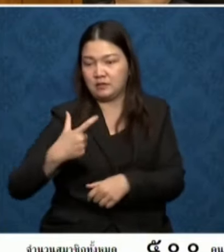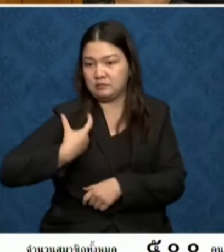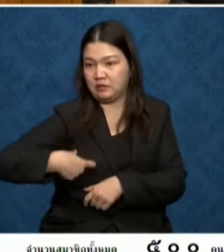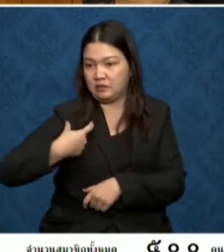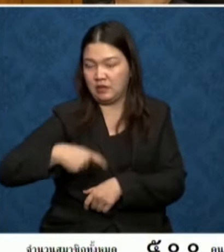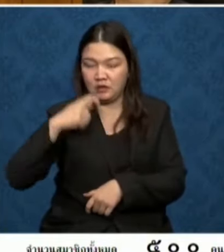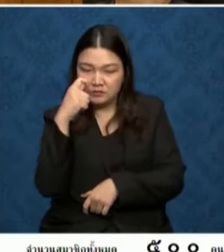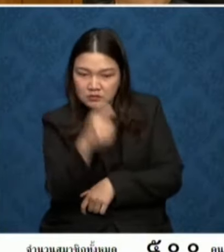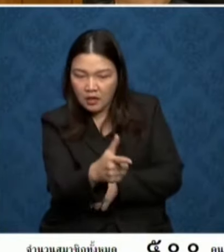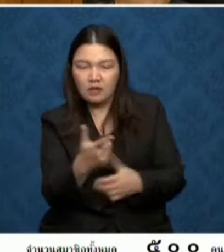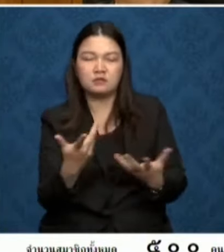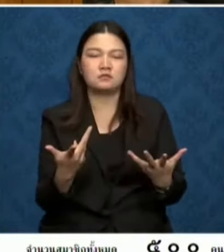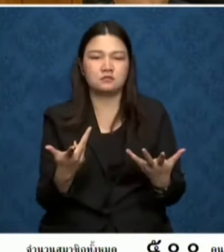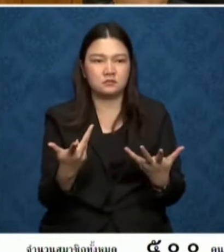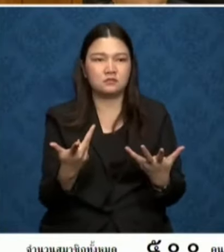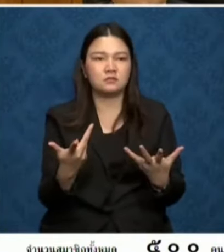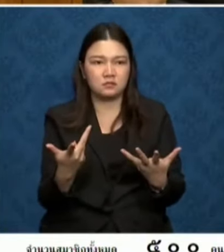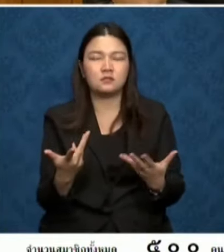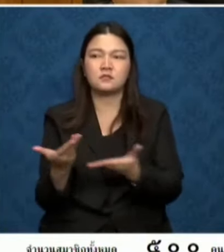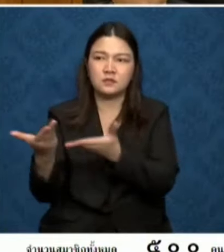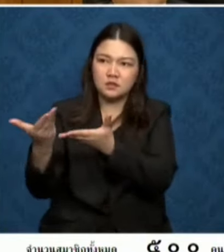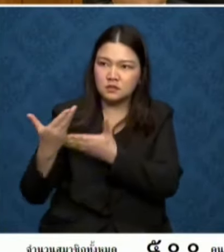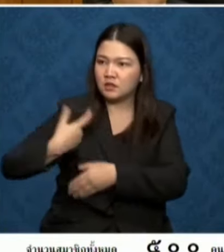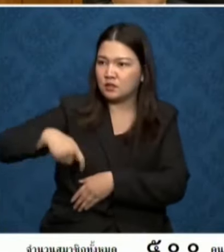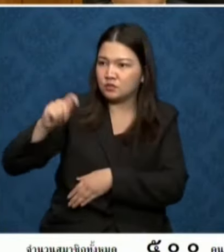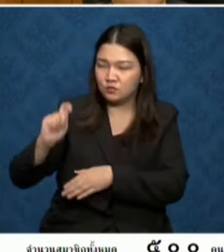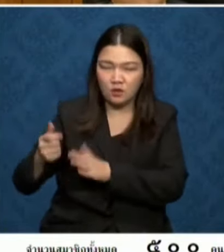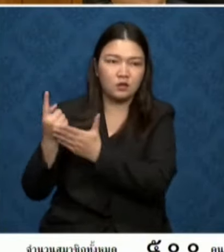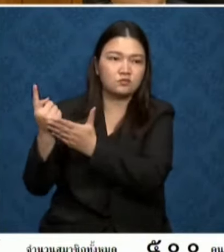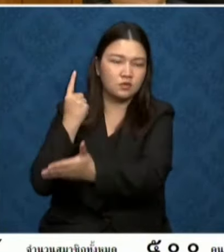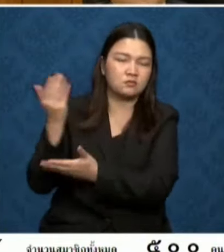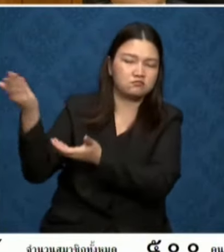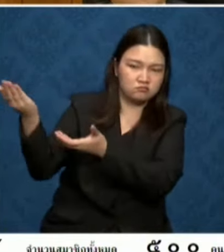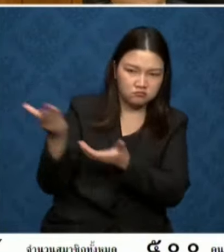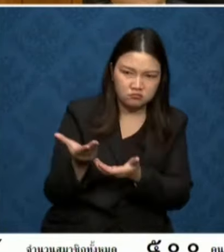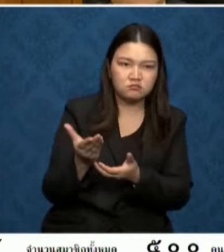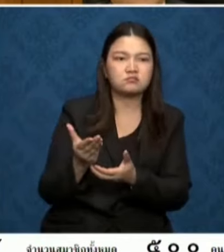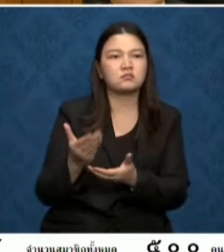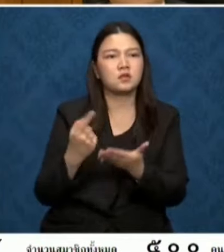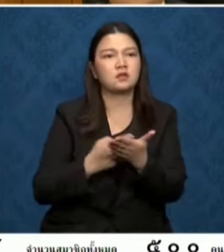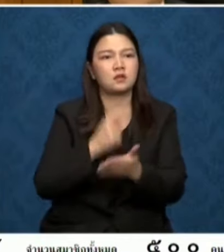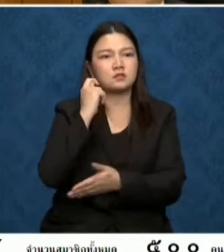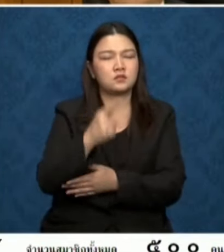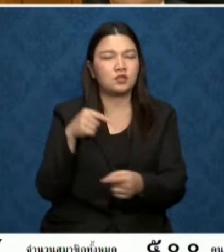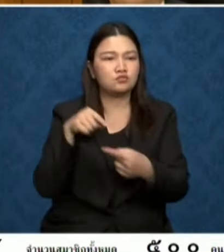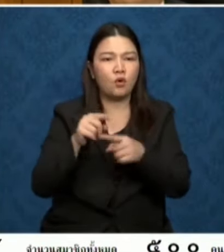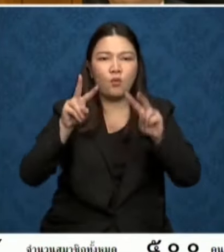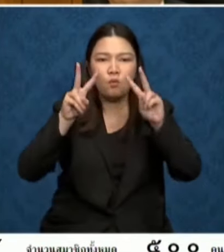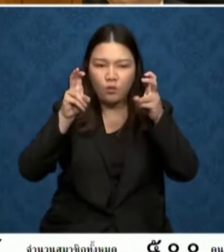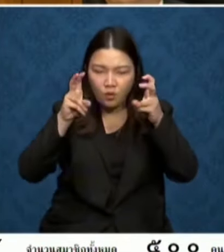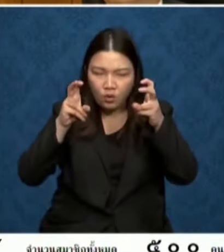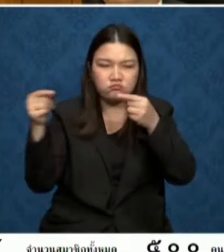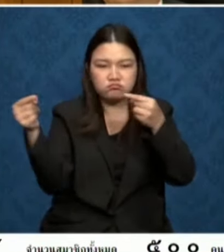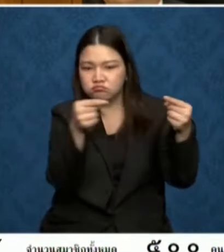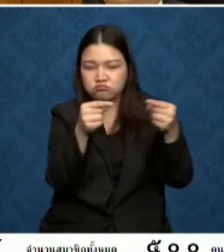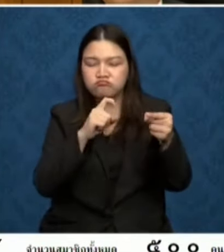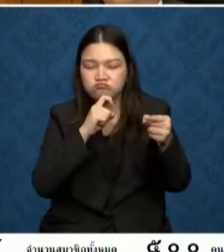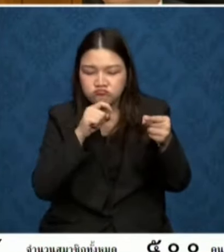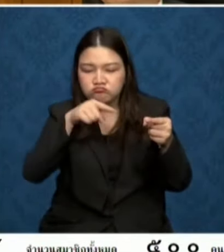างอนุญาโตตุลาการนะครับไปแก้ปัญหาเรื่องข้อพิพาทซึ่